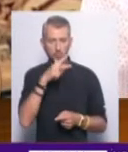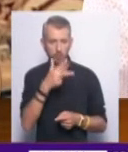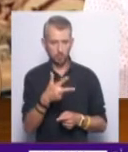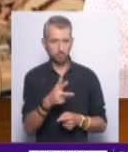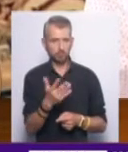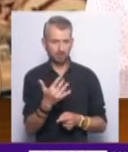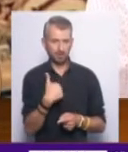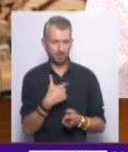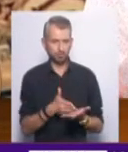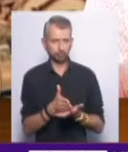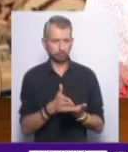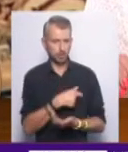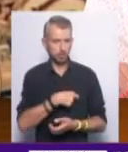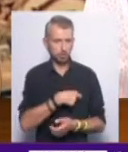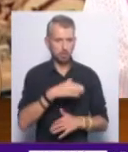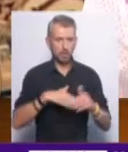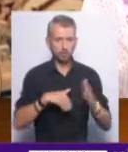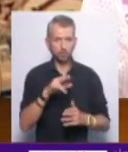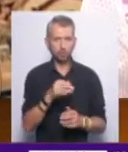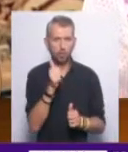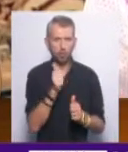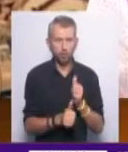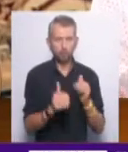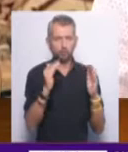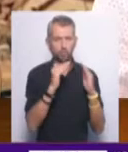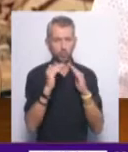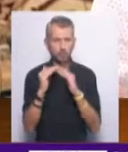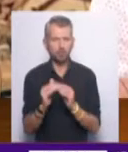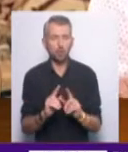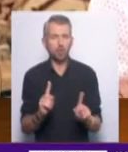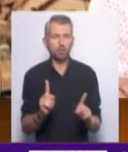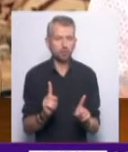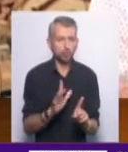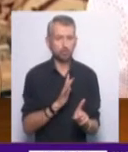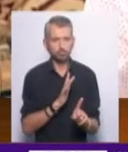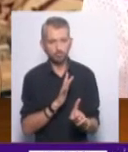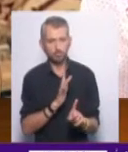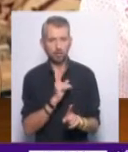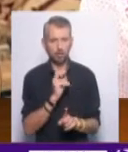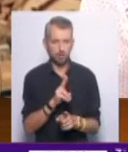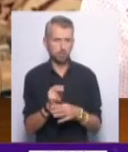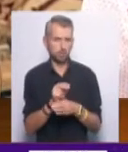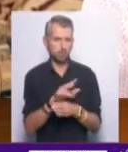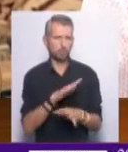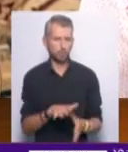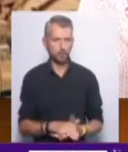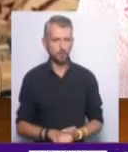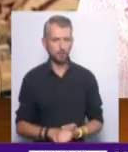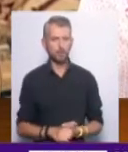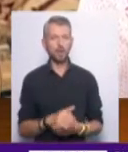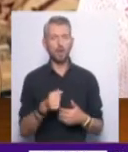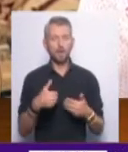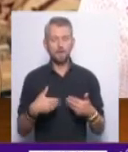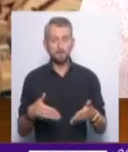депутатської діяльності практично по кожному будинку щось капітально відремонтовано. А